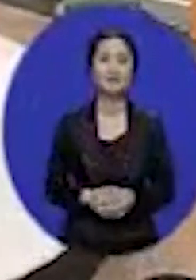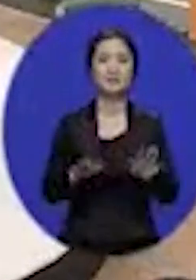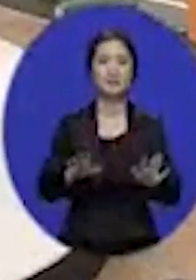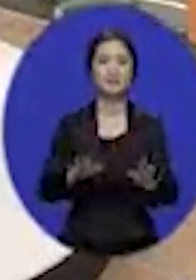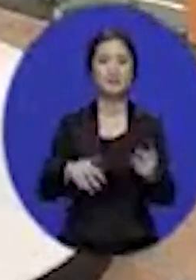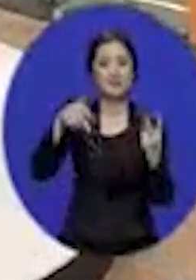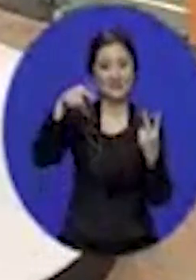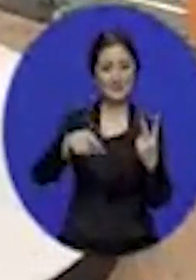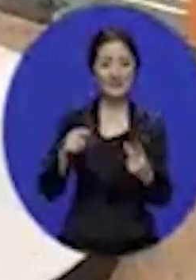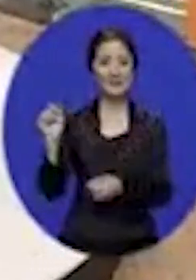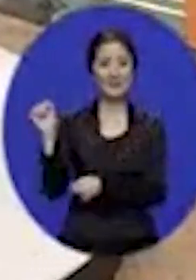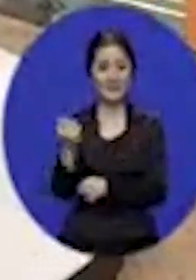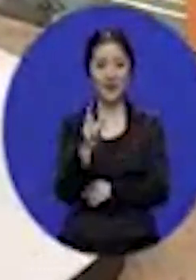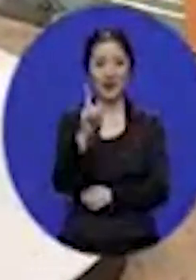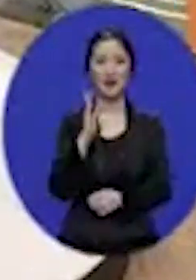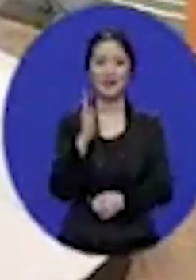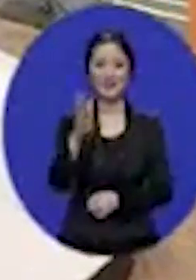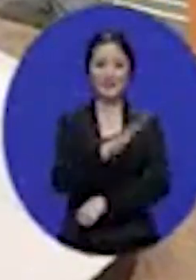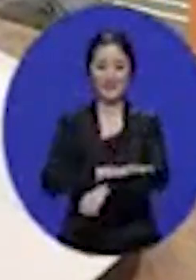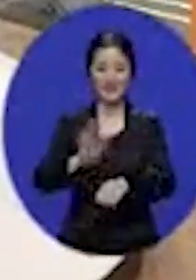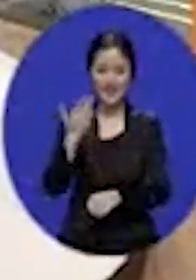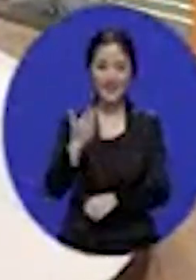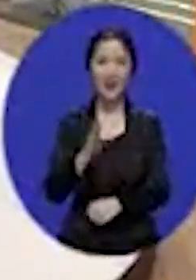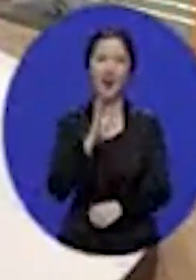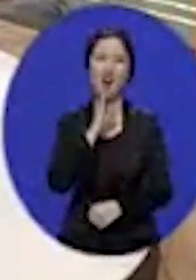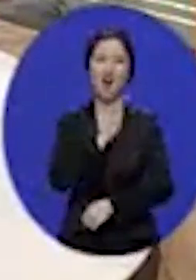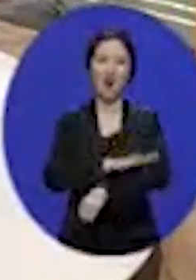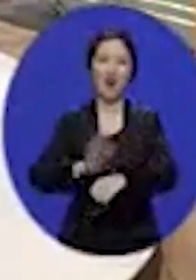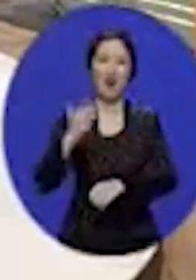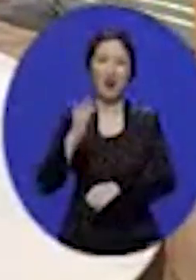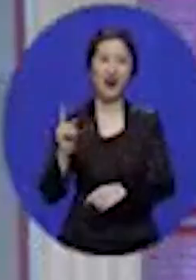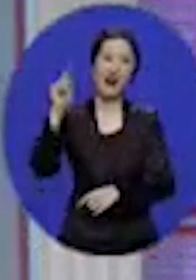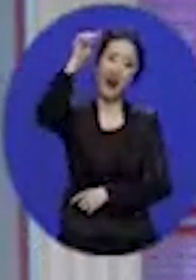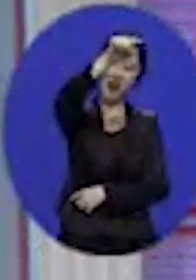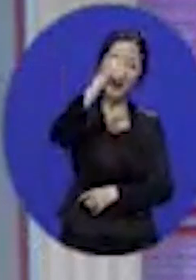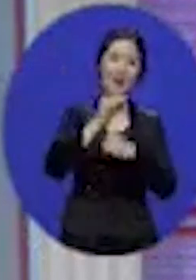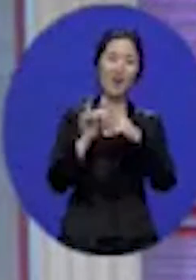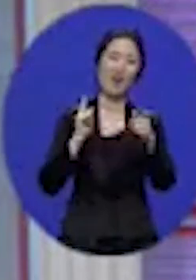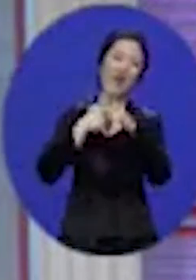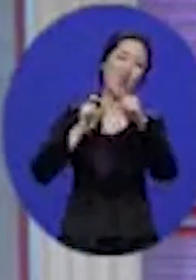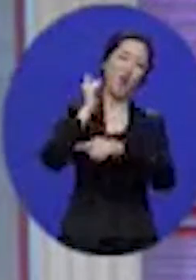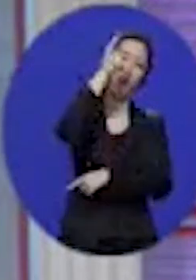바깥쪽 스트라이크. 원앤 원. 자, 선수입니다. 3구간에 안타냐. 홈런이야.